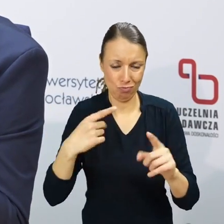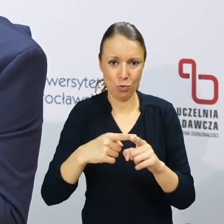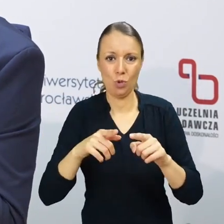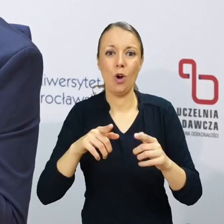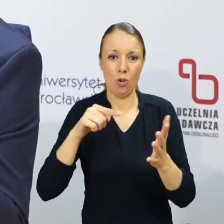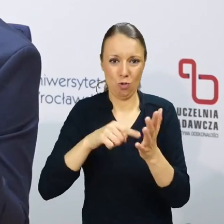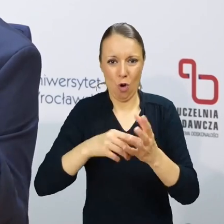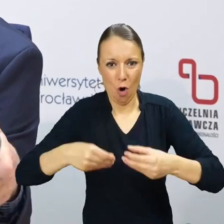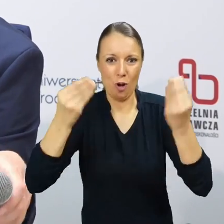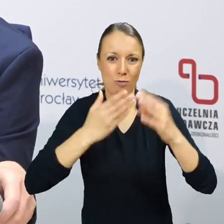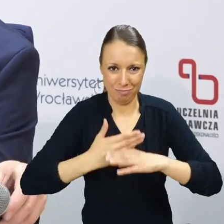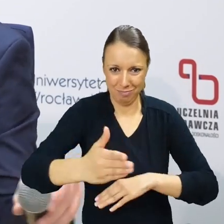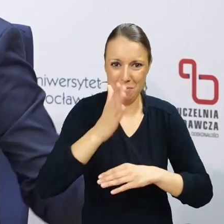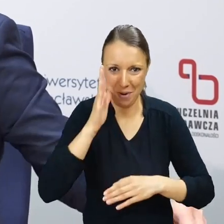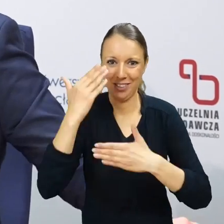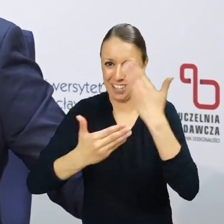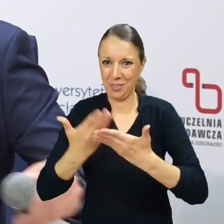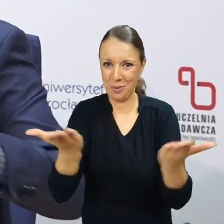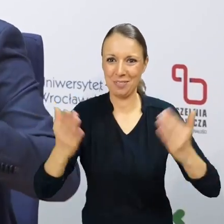rozwijał. Gratulujemy.